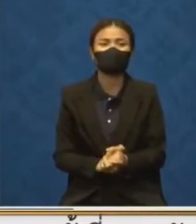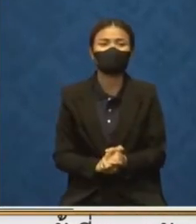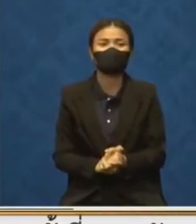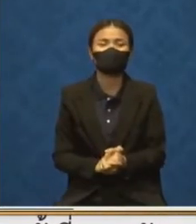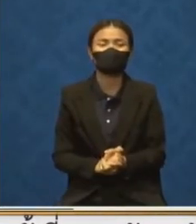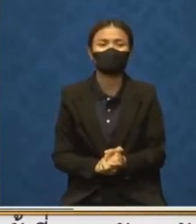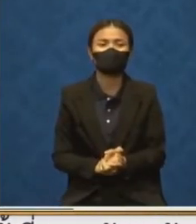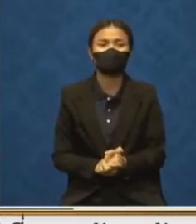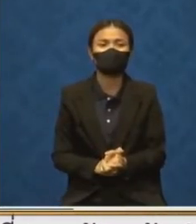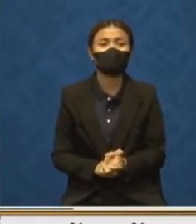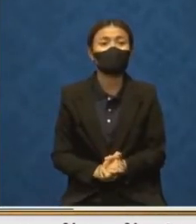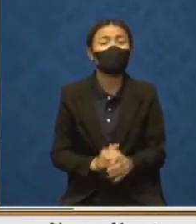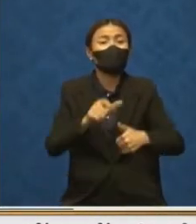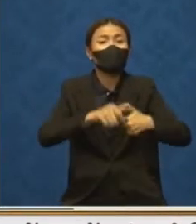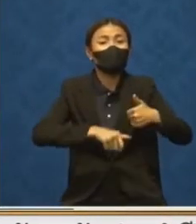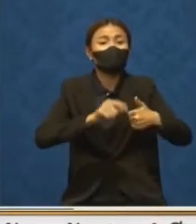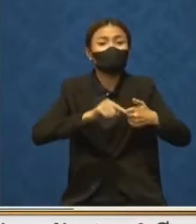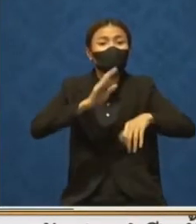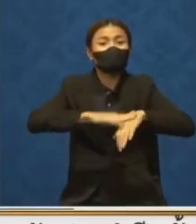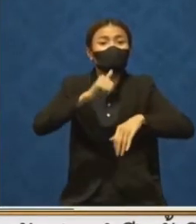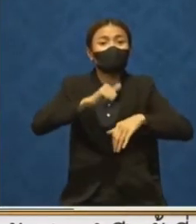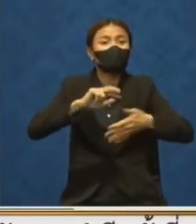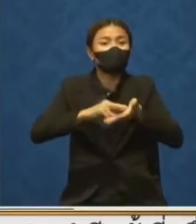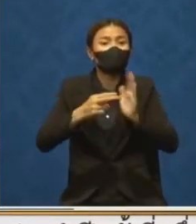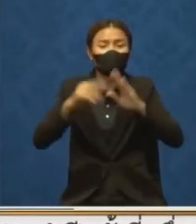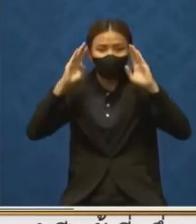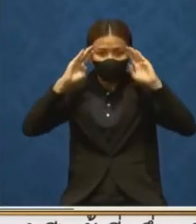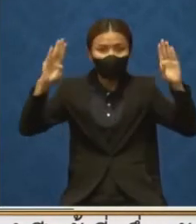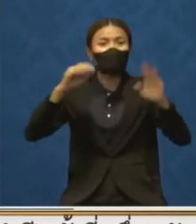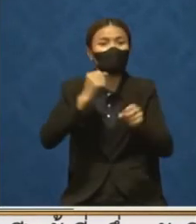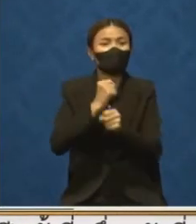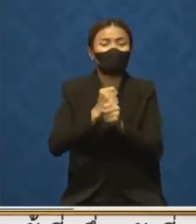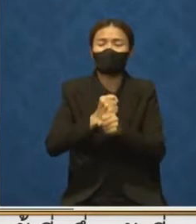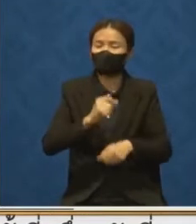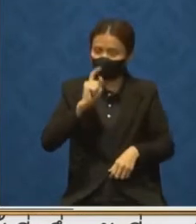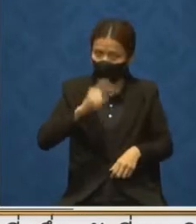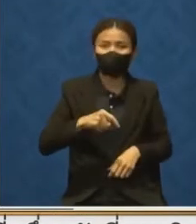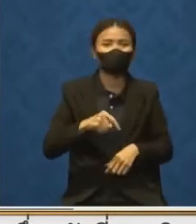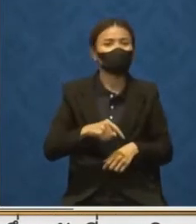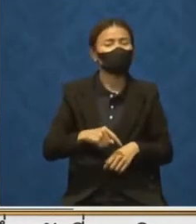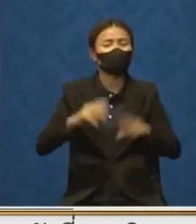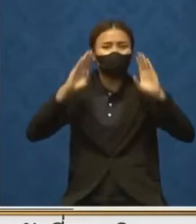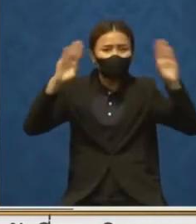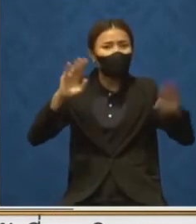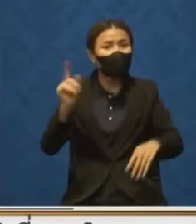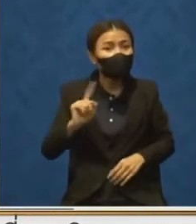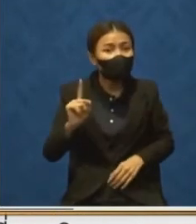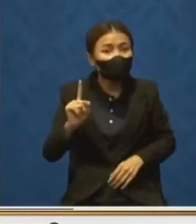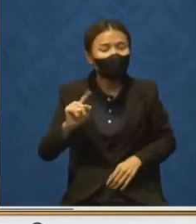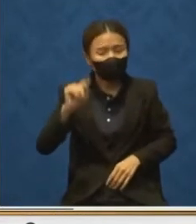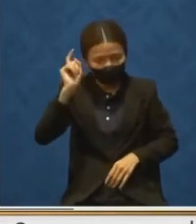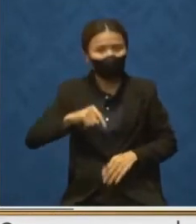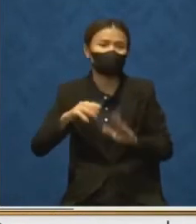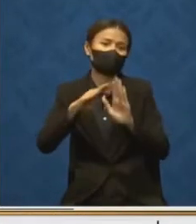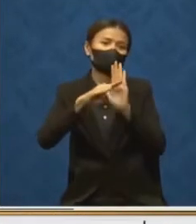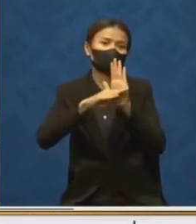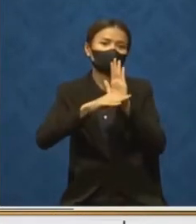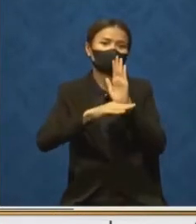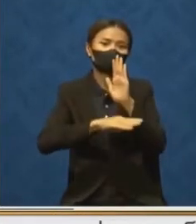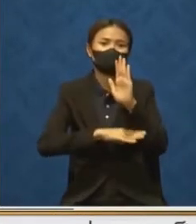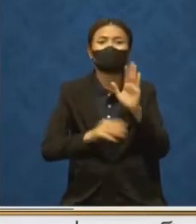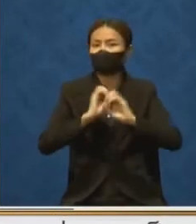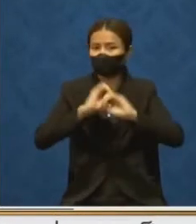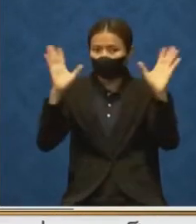รณีผู้เชี่ยวชาญต้องเป็นผู้มีปฏิบัติหน้าที่หรือเคยปฏิบัติหน้าที่เราก็กำหนดสเปคฮะถูกต้องครับกำหนดสเปคกรอบกว้